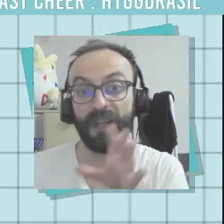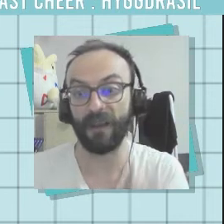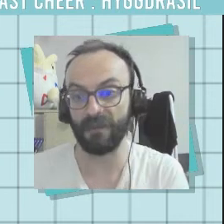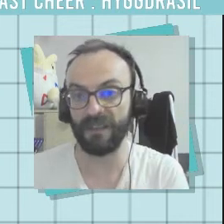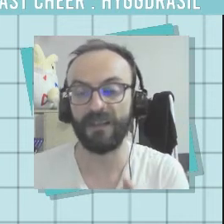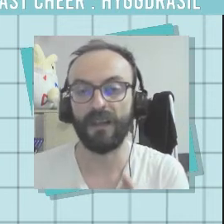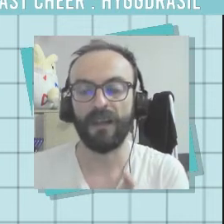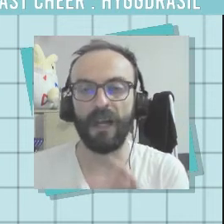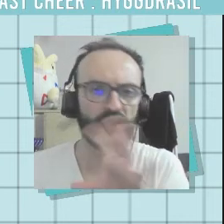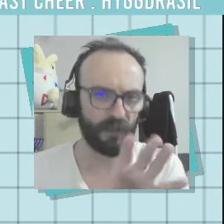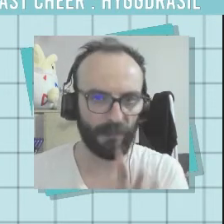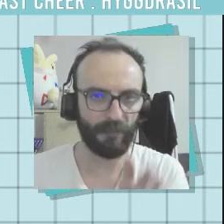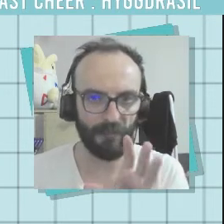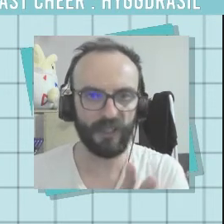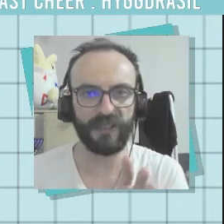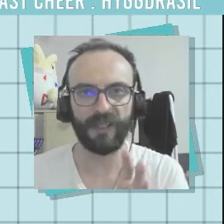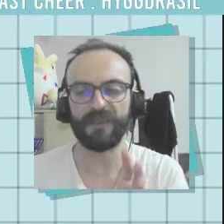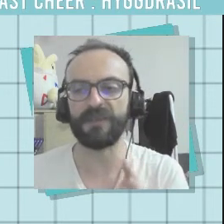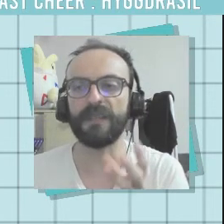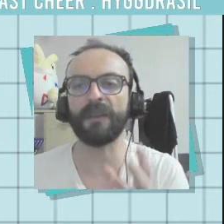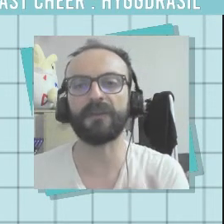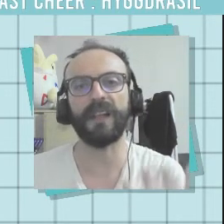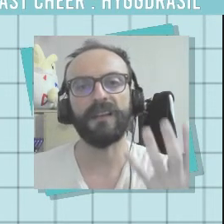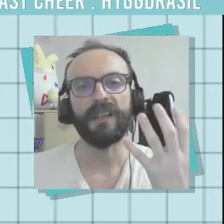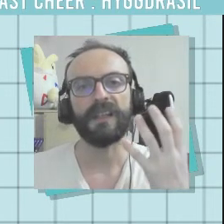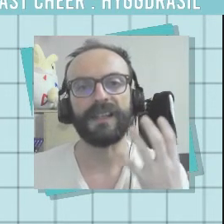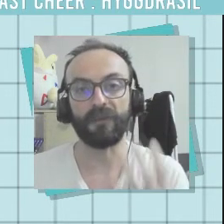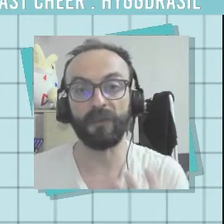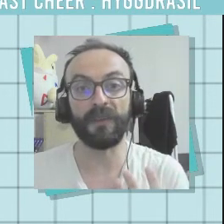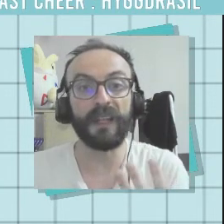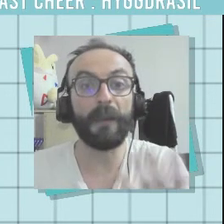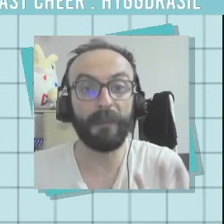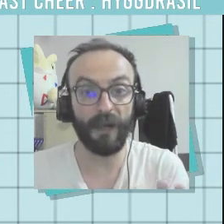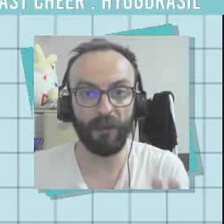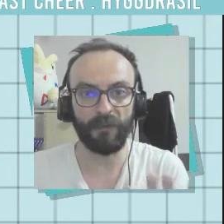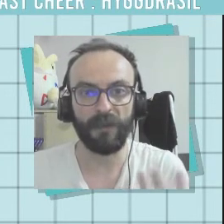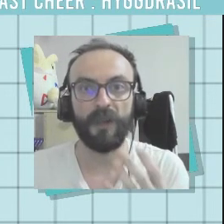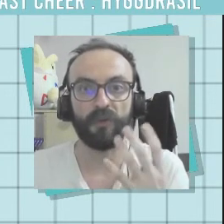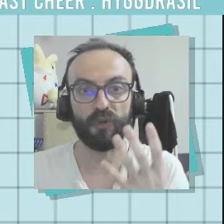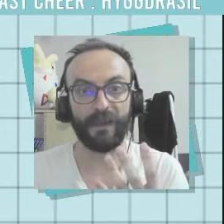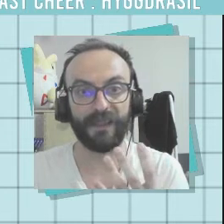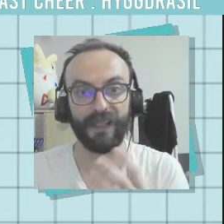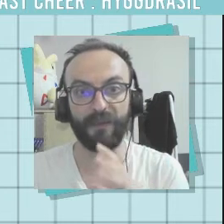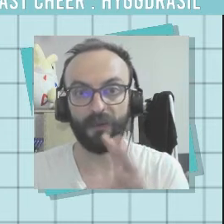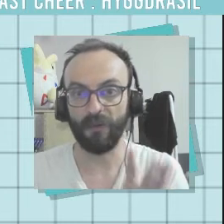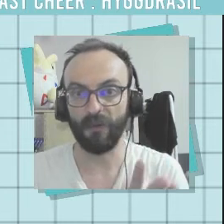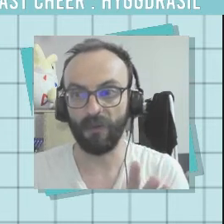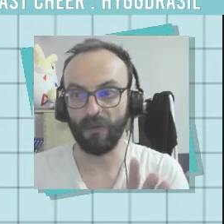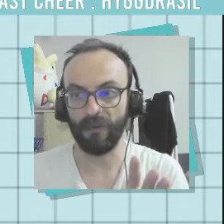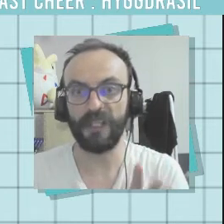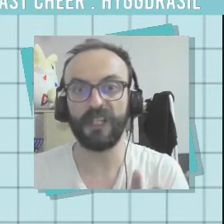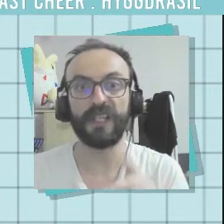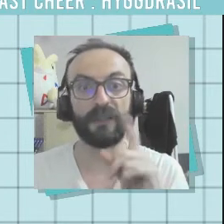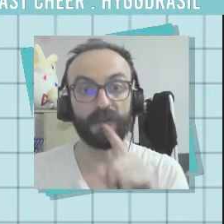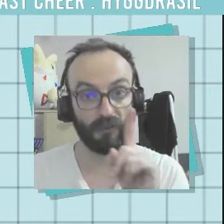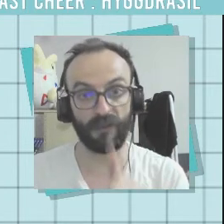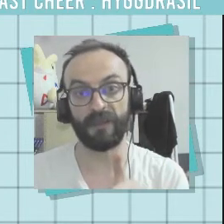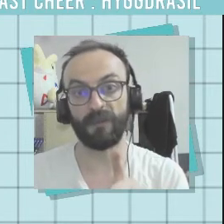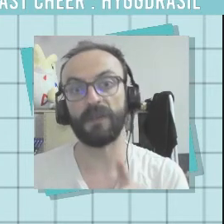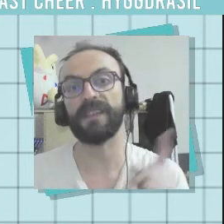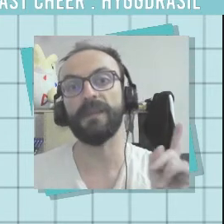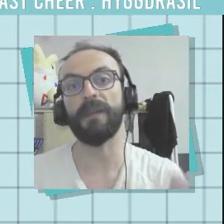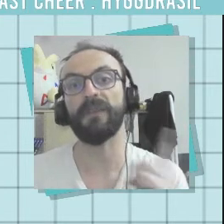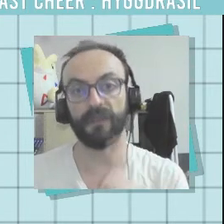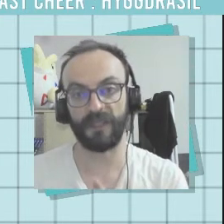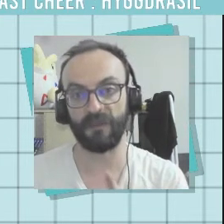surtout fait avec... Alors je connais pas la machine derrière, ceci dit, mais en tout cas, ça demanderait apparemment du matériel léger et de ce que j'en ai